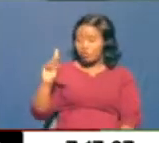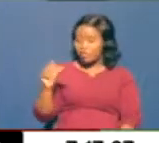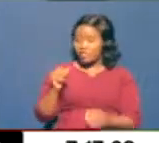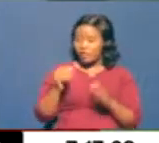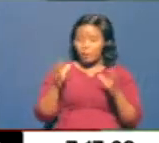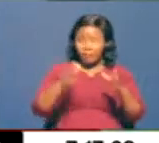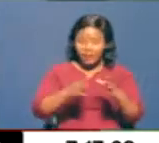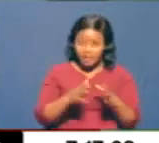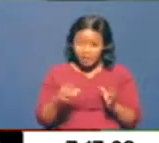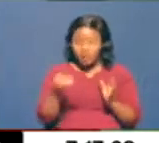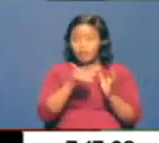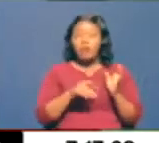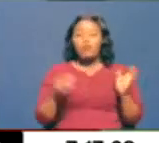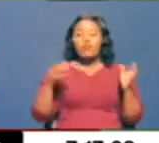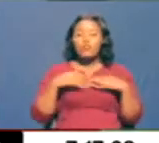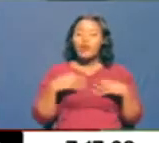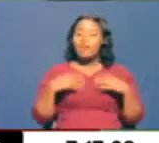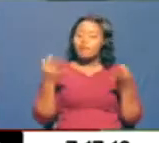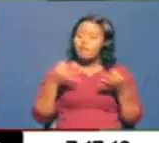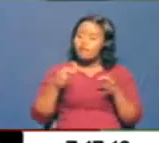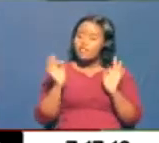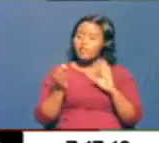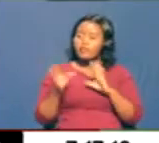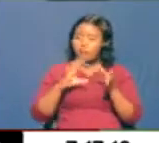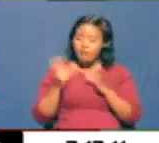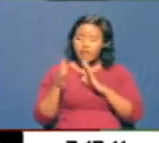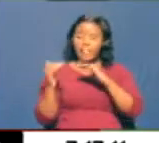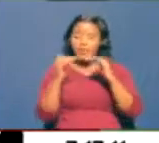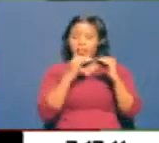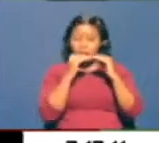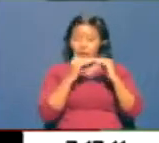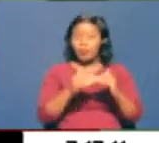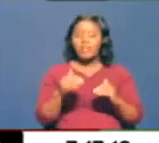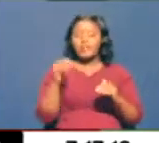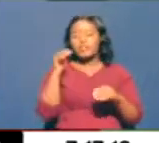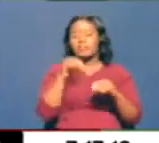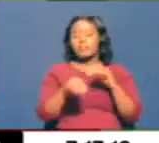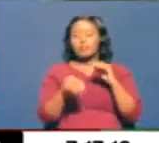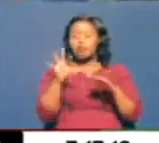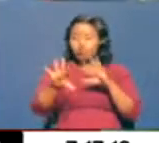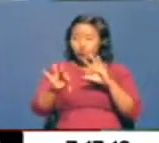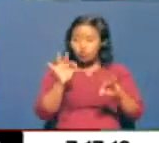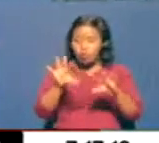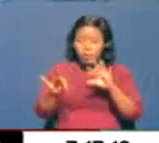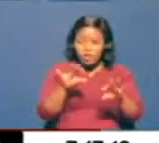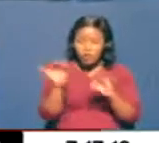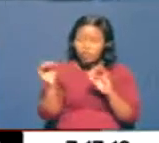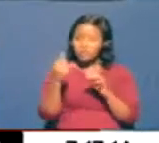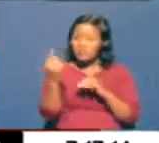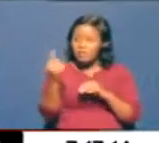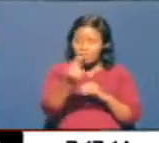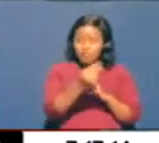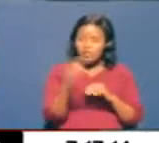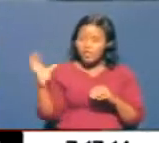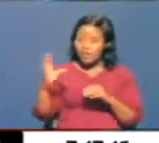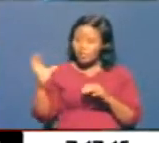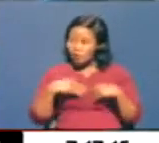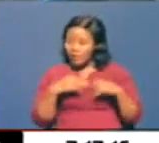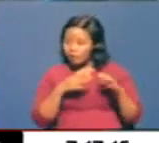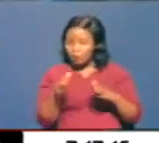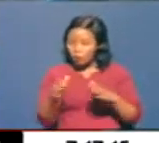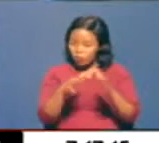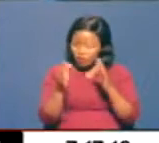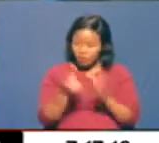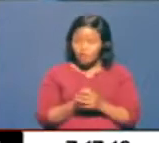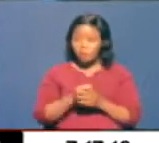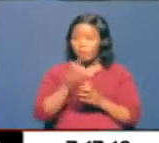Tutakuwa na free, fair, democratic nominations. Kila mtu apate nafasi. Ruto alitoa wito kwa